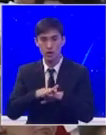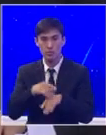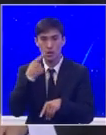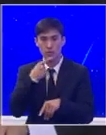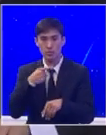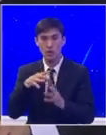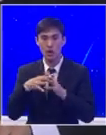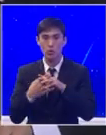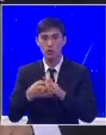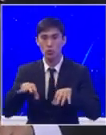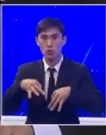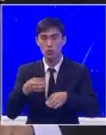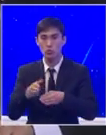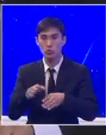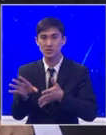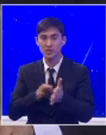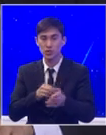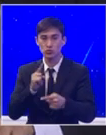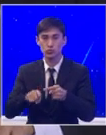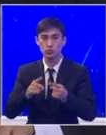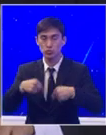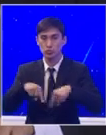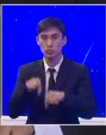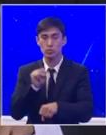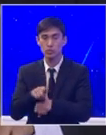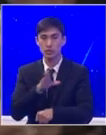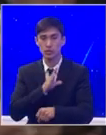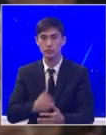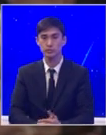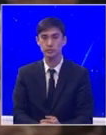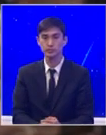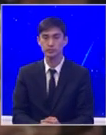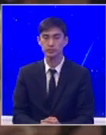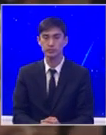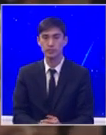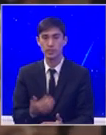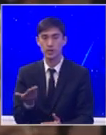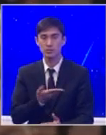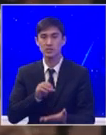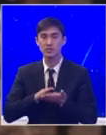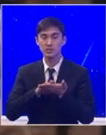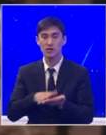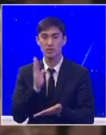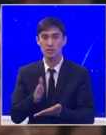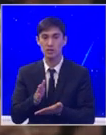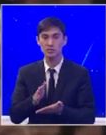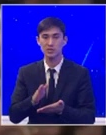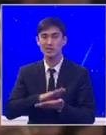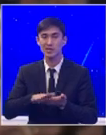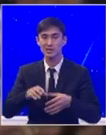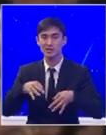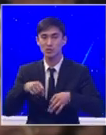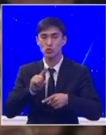auldarga külük bölüp, şoğul kizmetti uyumdastıruğa pärmin berdi. Endi biz zayavka beremiz, tağı da sanitarlıq transportka.